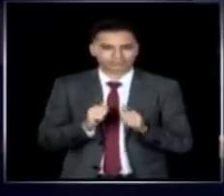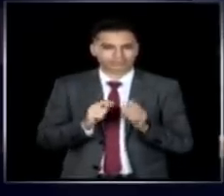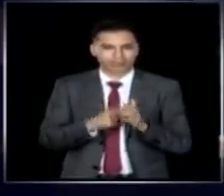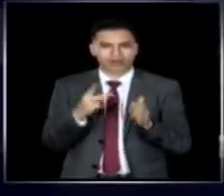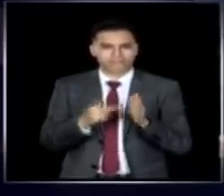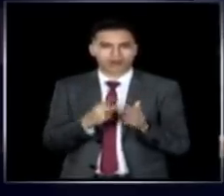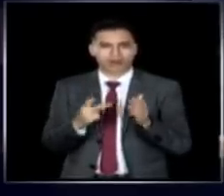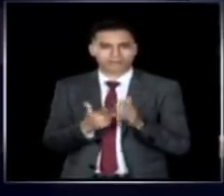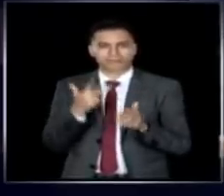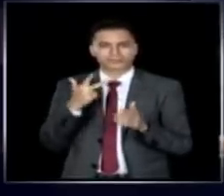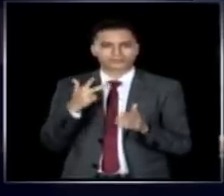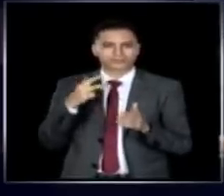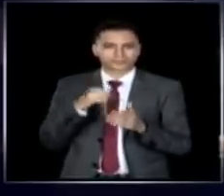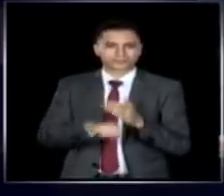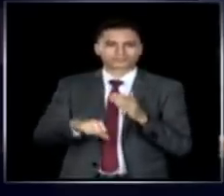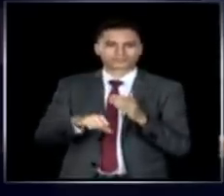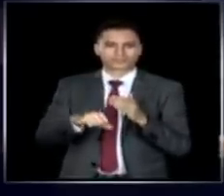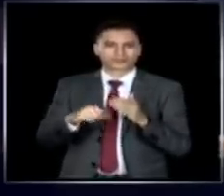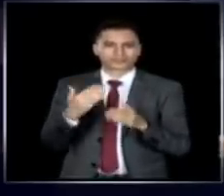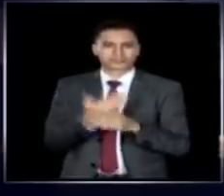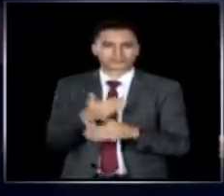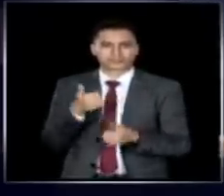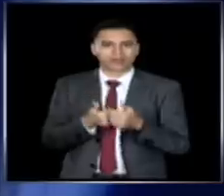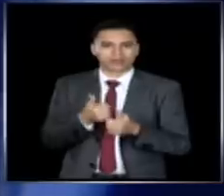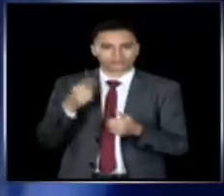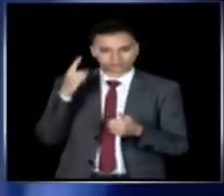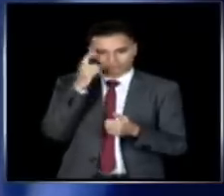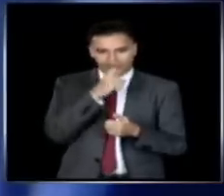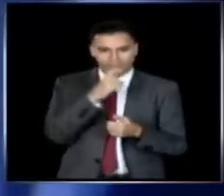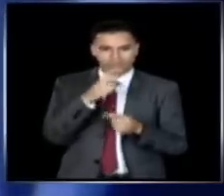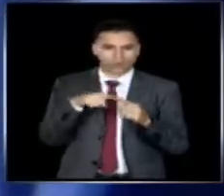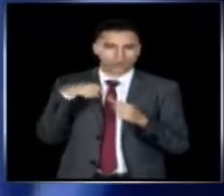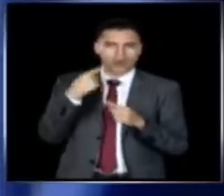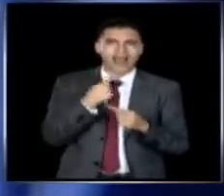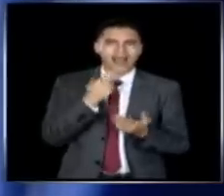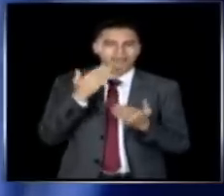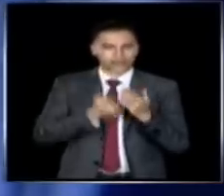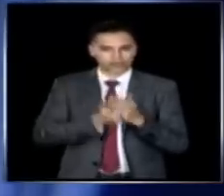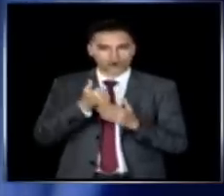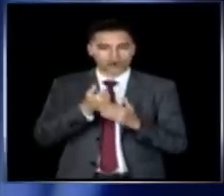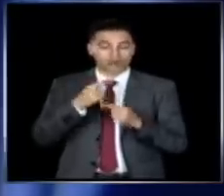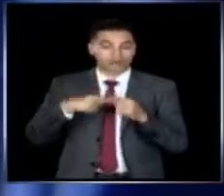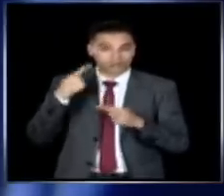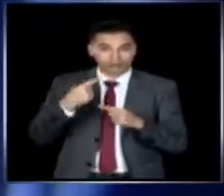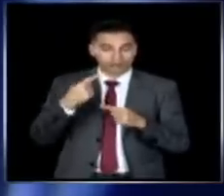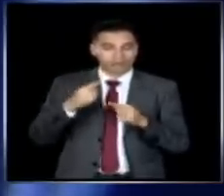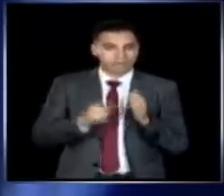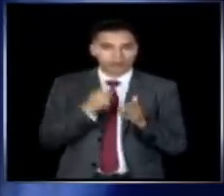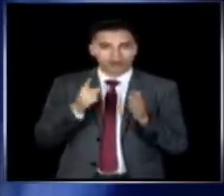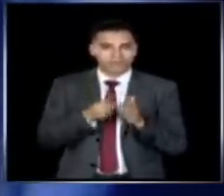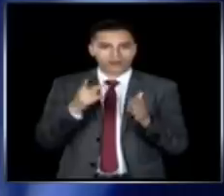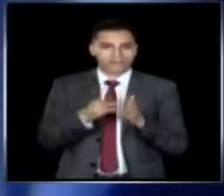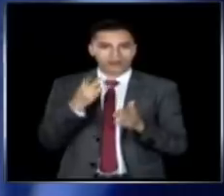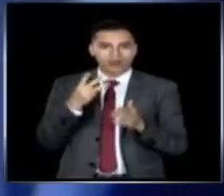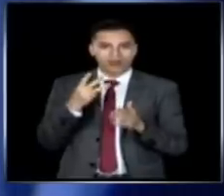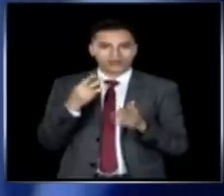المدارس، والثلاث مرات ما عدوش من التصفيات. يعني كل مره كان بيبقى عندي امل ان لا المره الجايه هنتاهل، لا المره الجايه نتاهل،